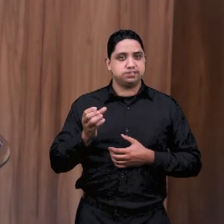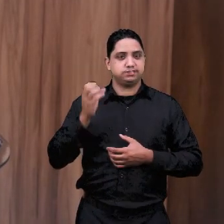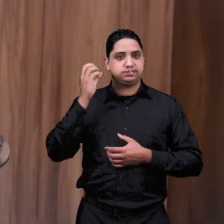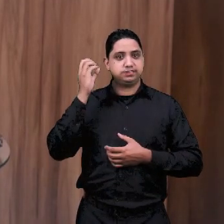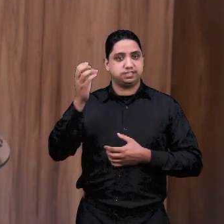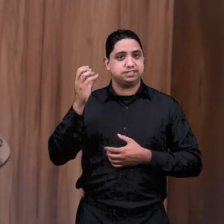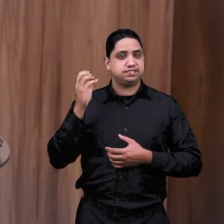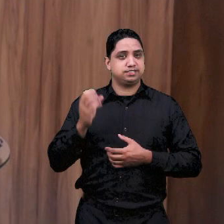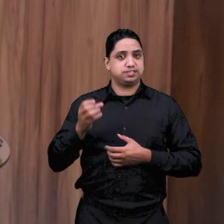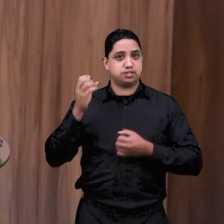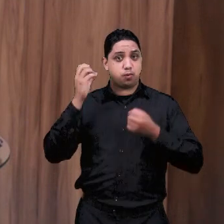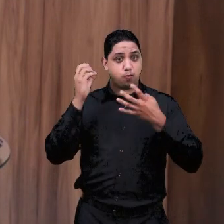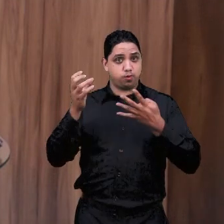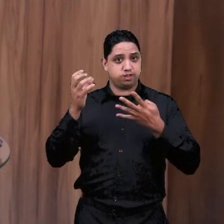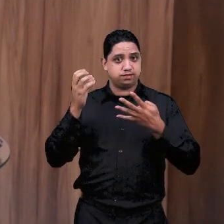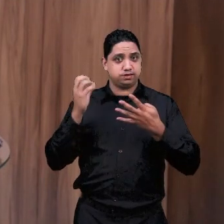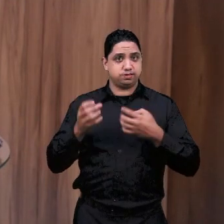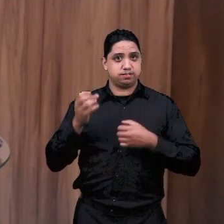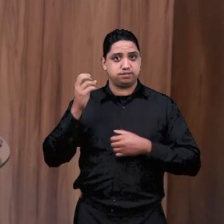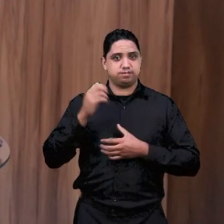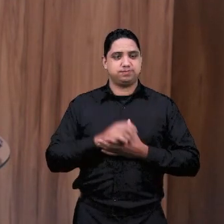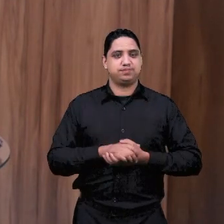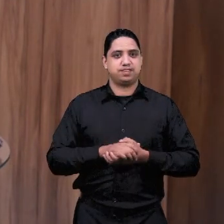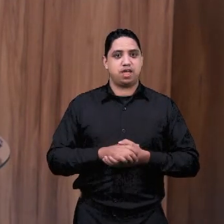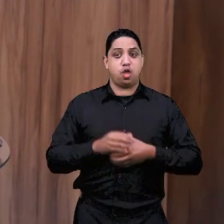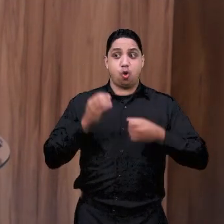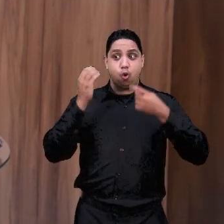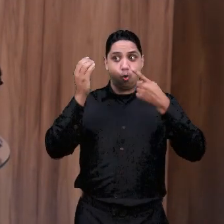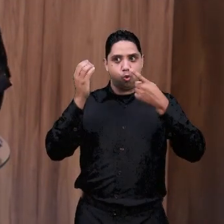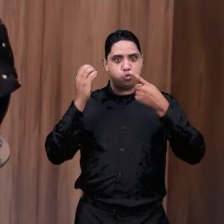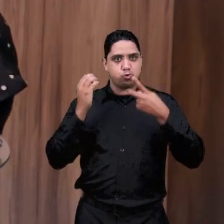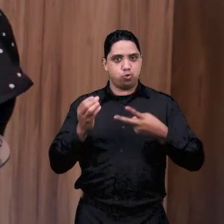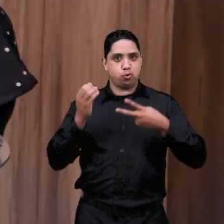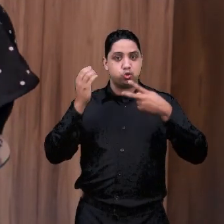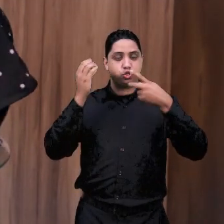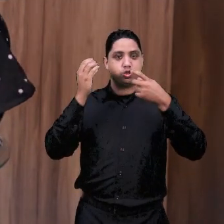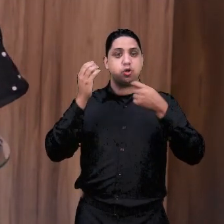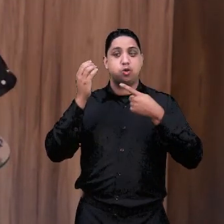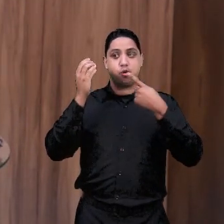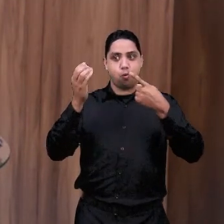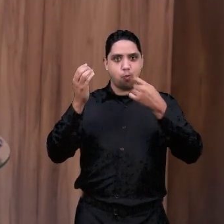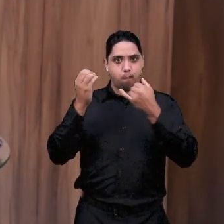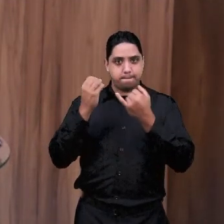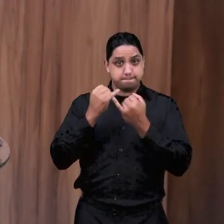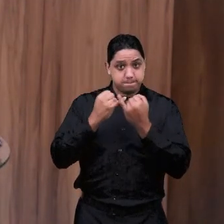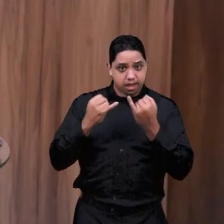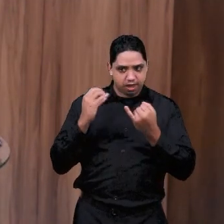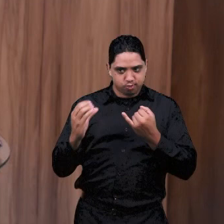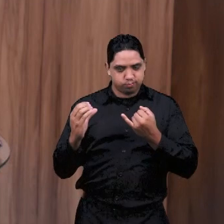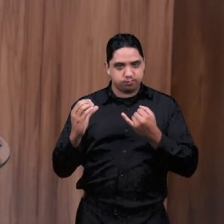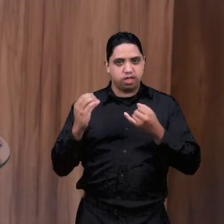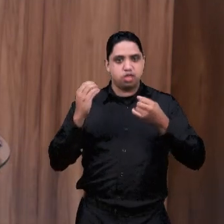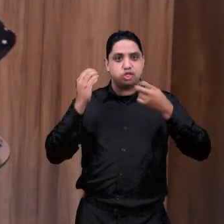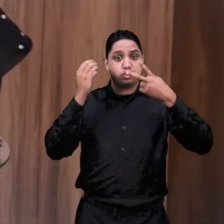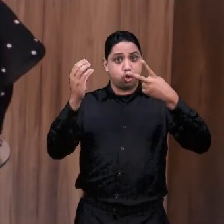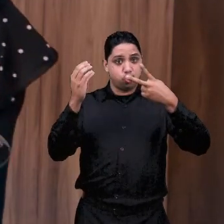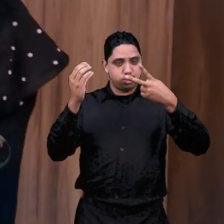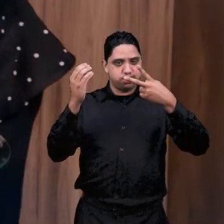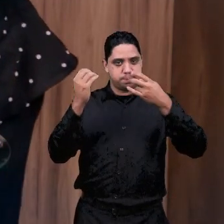2 et 3 et 4 et... Et aussi, pour finaliser la louange, nous